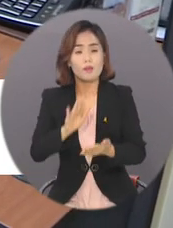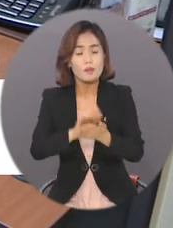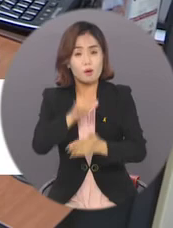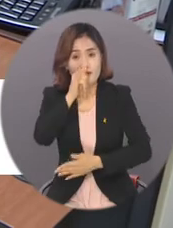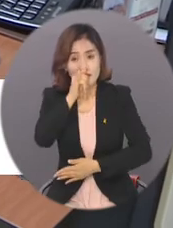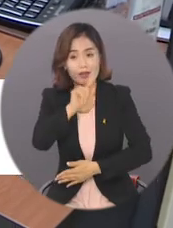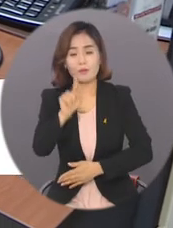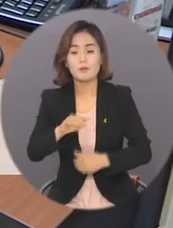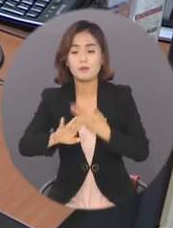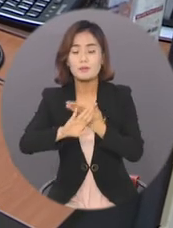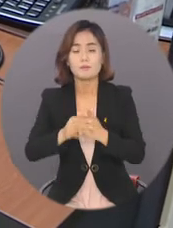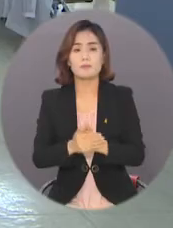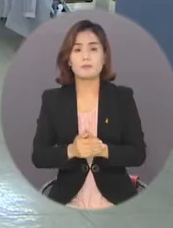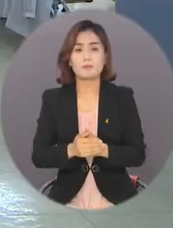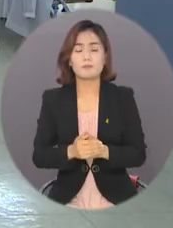나거나 몸살이 있으시거나